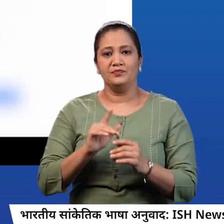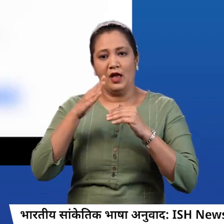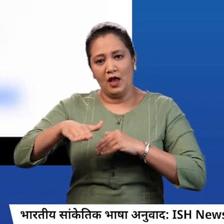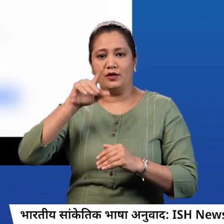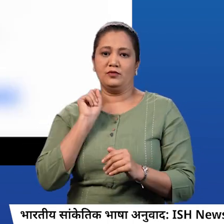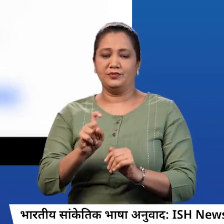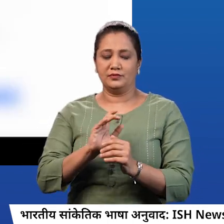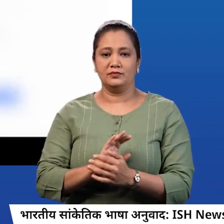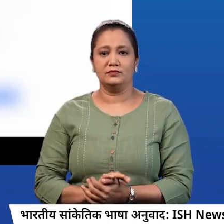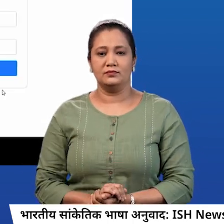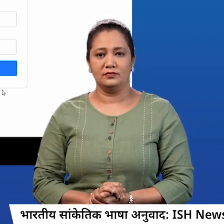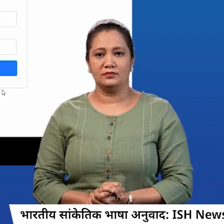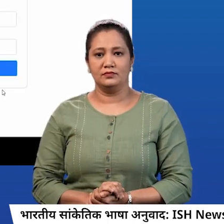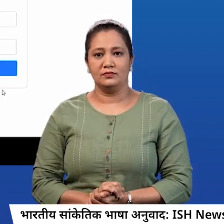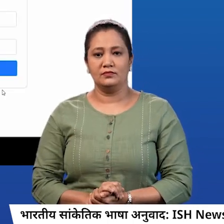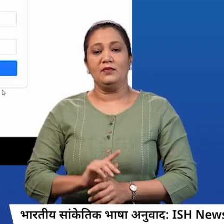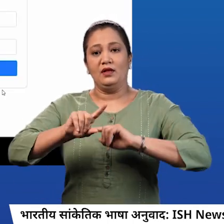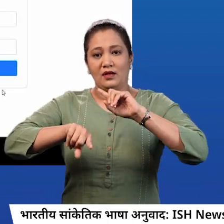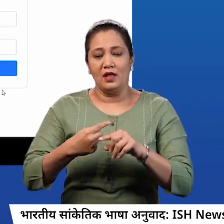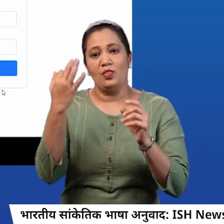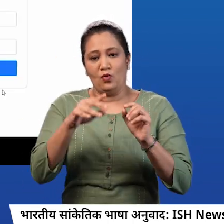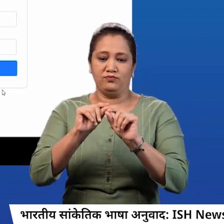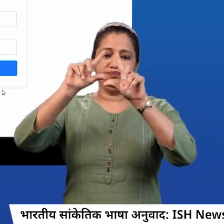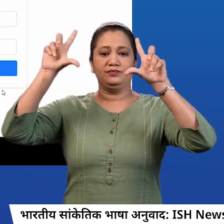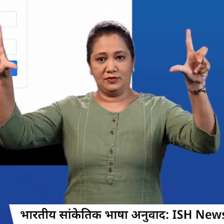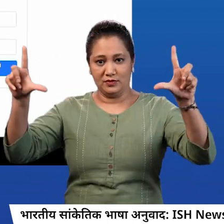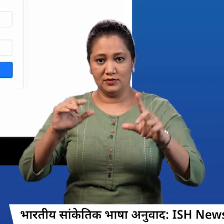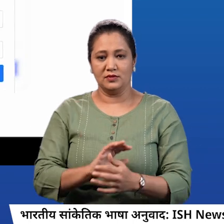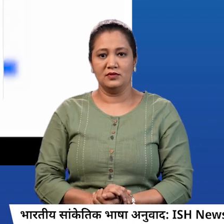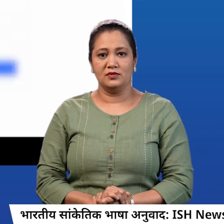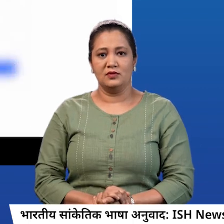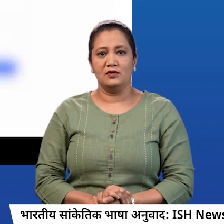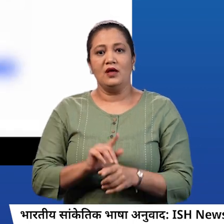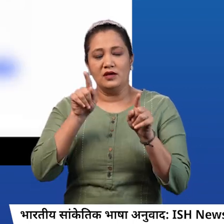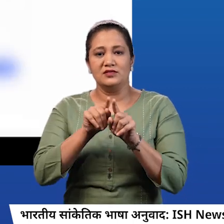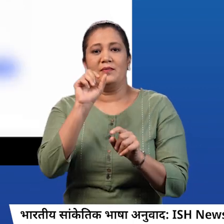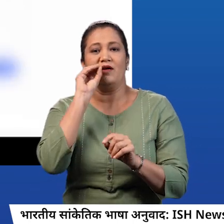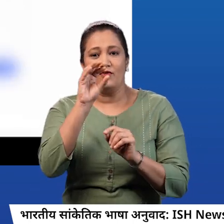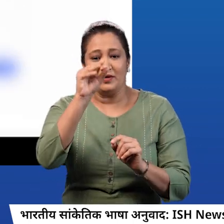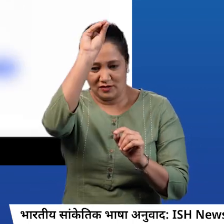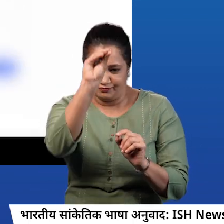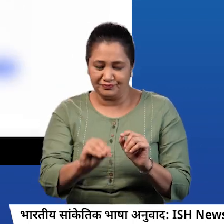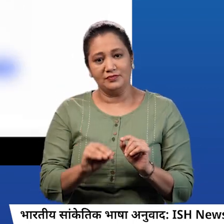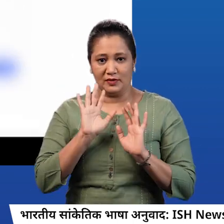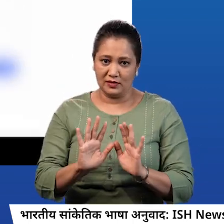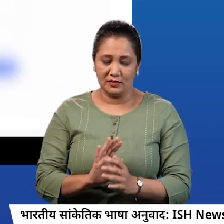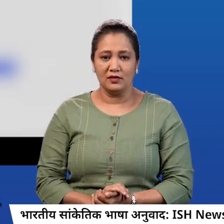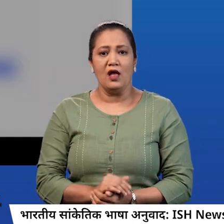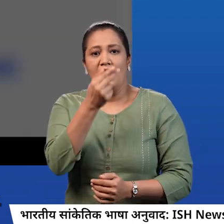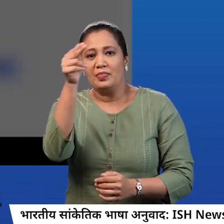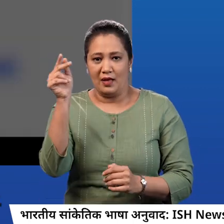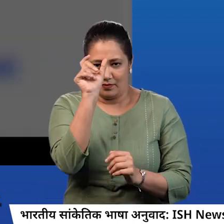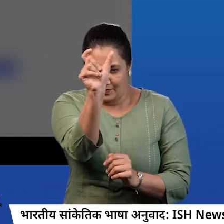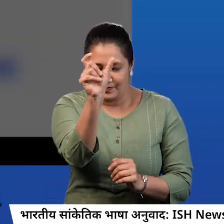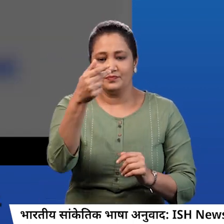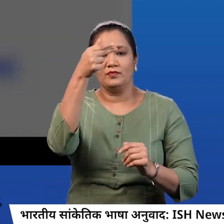भरून कंटिन्यू हे बटन दाबायचंय. मग पुन्हा एक नवं पान समोर येईल. या पानावरही दिसत असलेल्या रकान्यांमध्ये विचारल्यानुसार